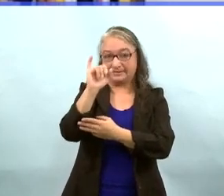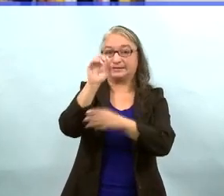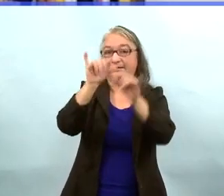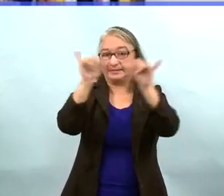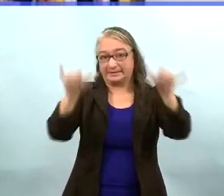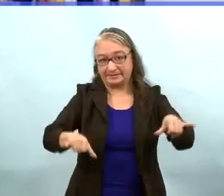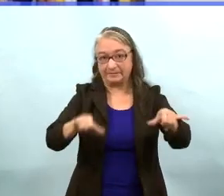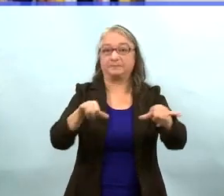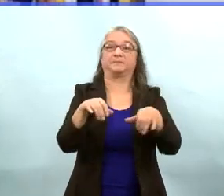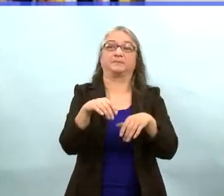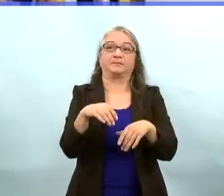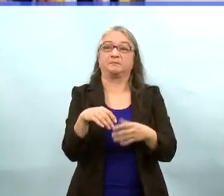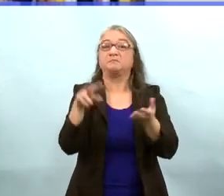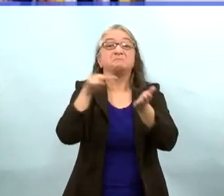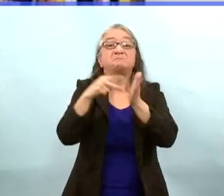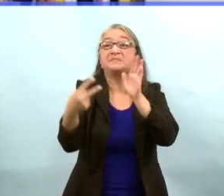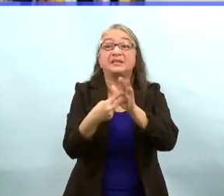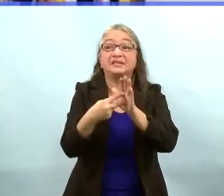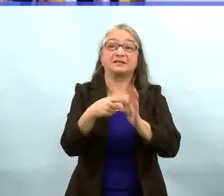la COVID-19.